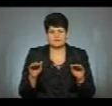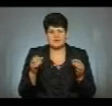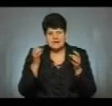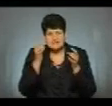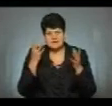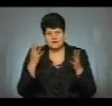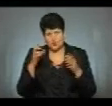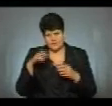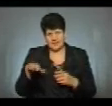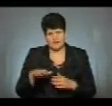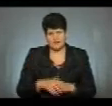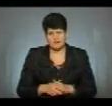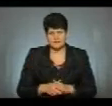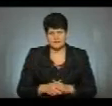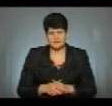цивілізованих країн.